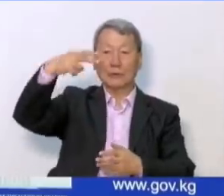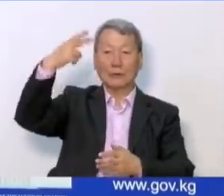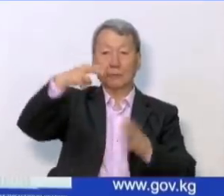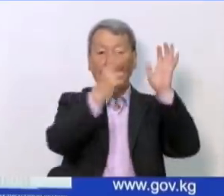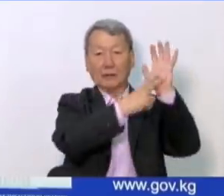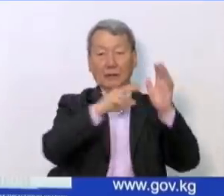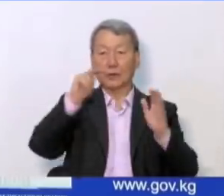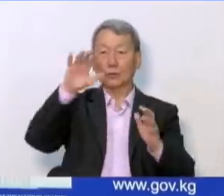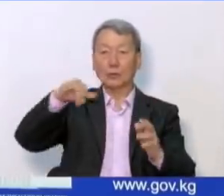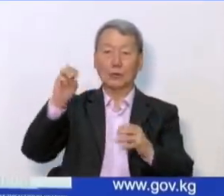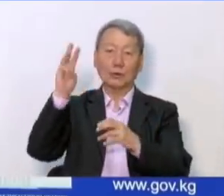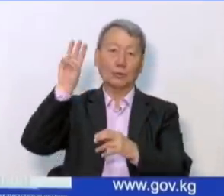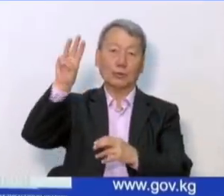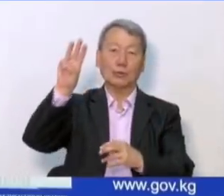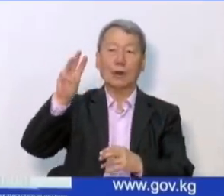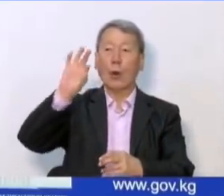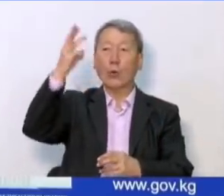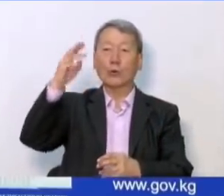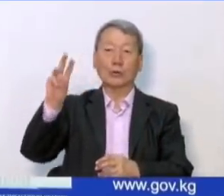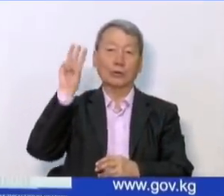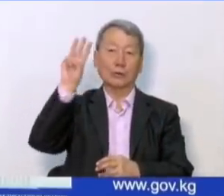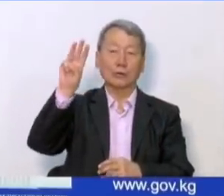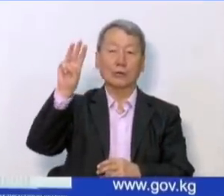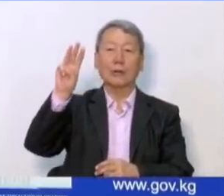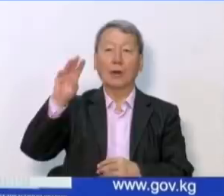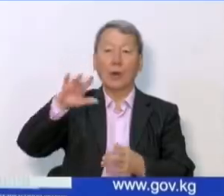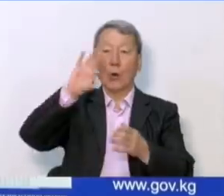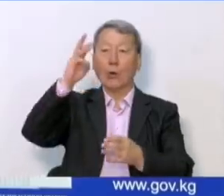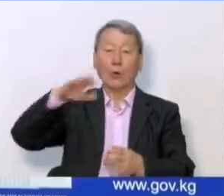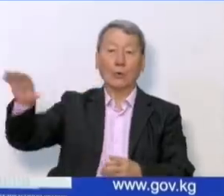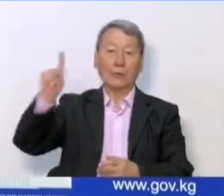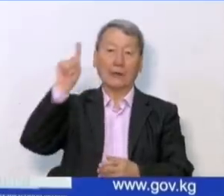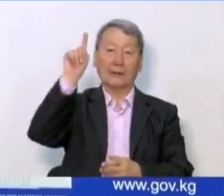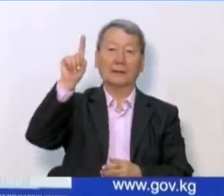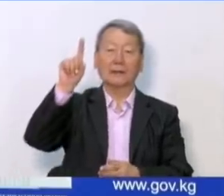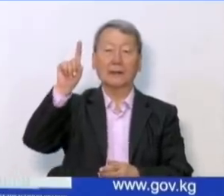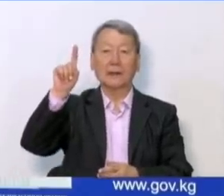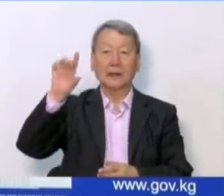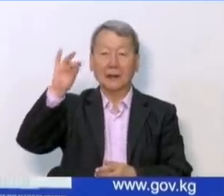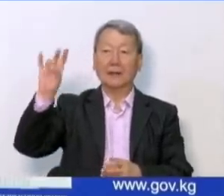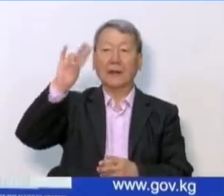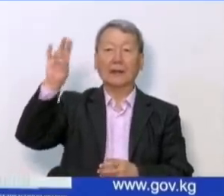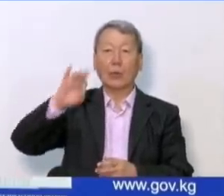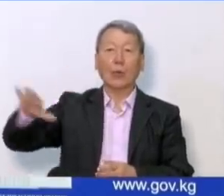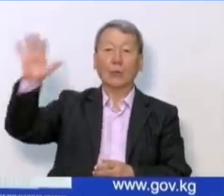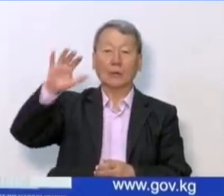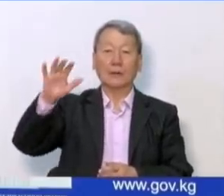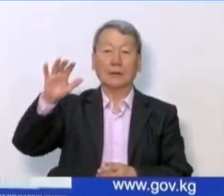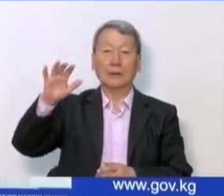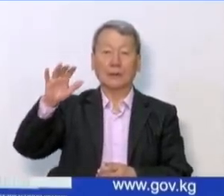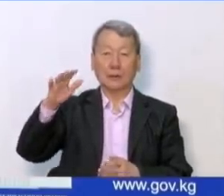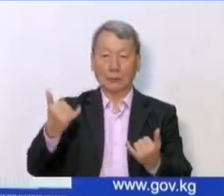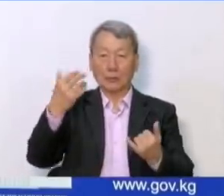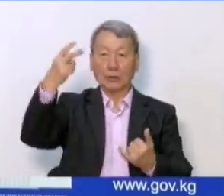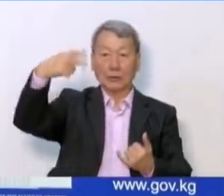Чүй областынан 3, Ош шарынан 3, Ош областынан 1 бейтап, жана Нарын областынан бүгінгі